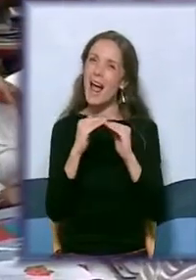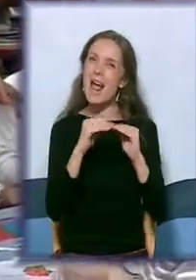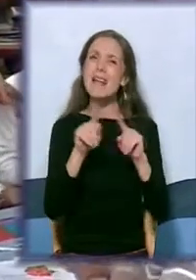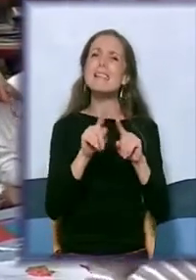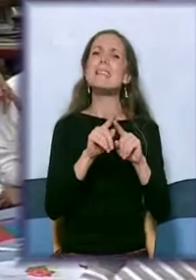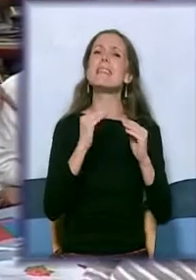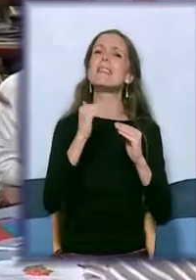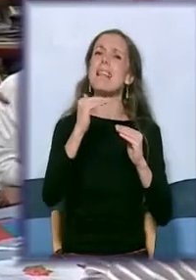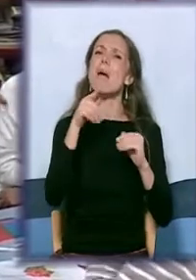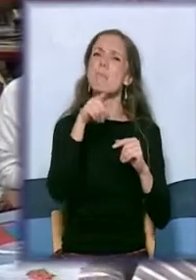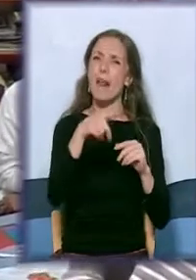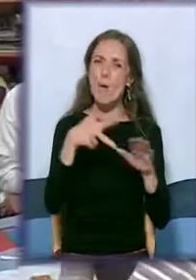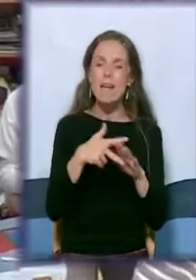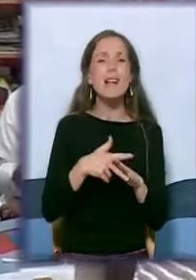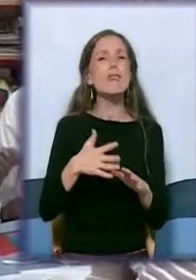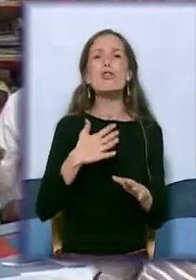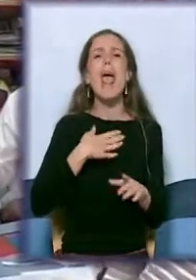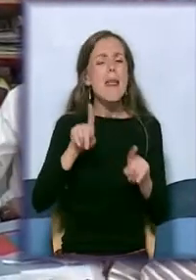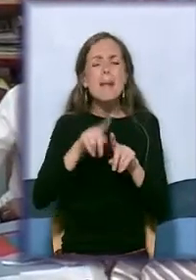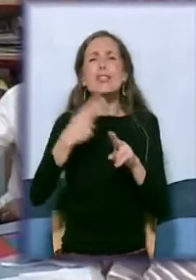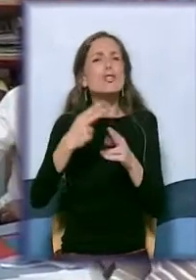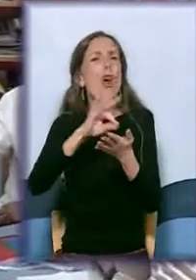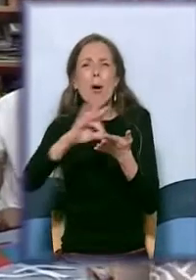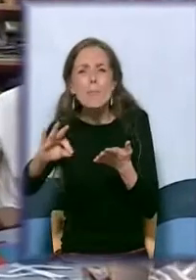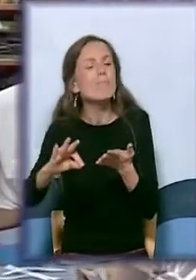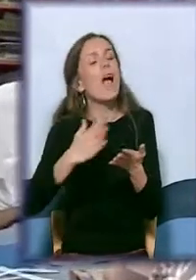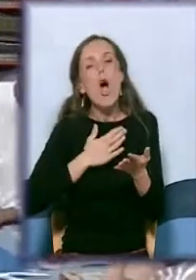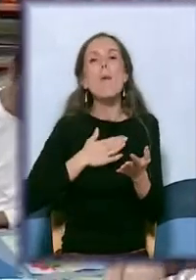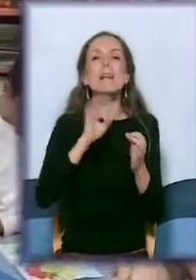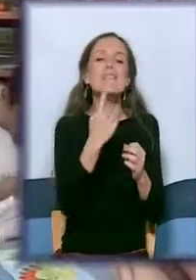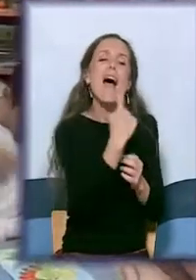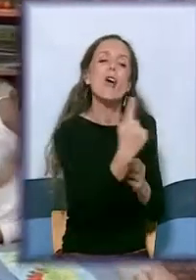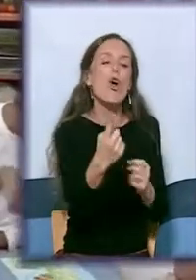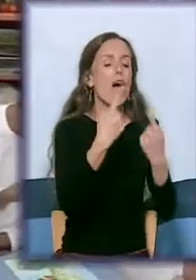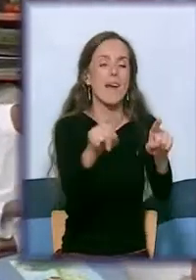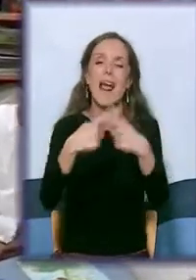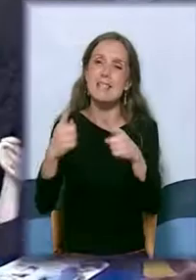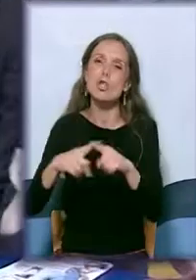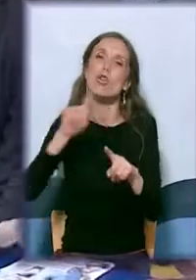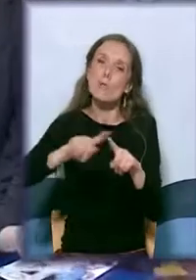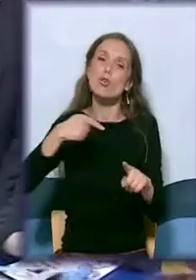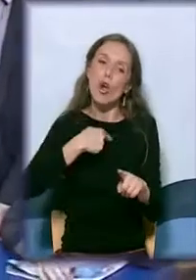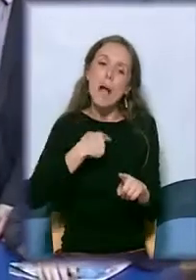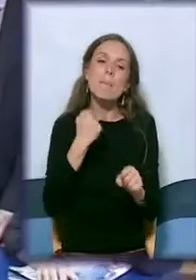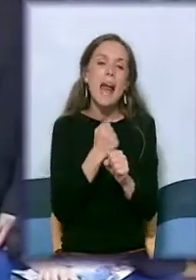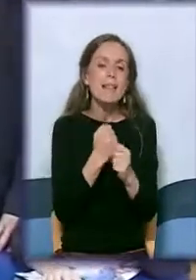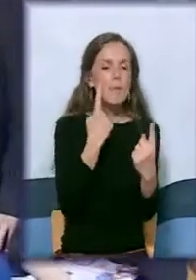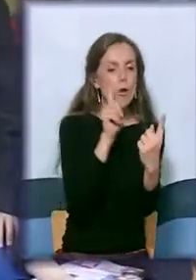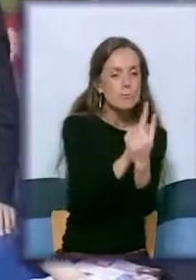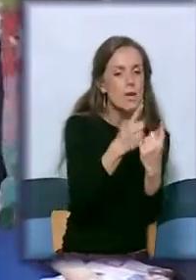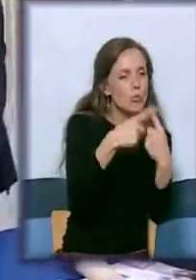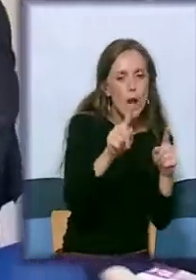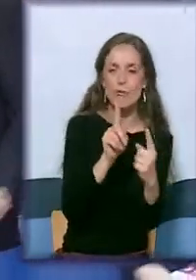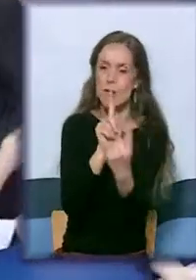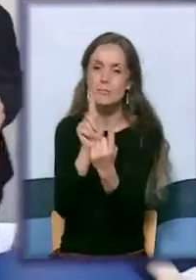dijagnozu, svako dete je priča za sebe. Tako da svakom od njih mi prilazimo individualno, znači koliko god je to moguće. Ima dece